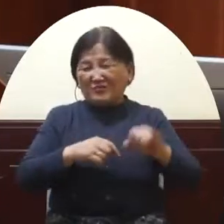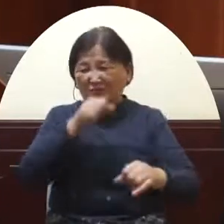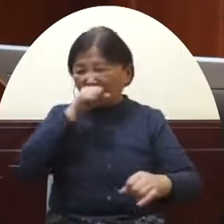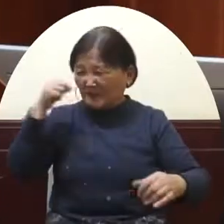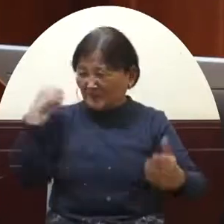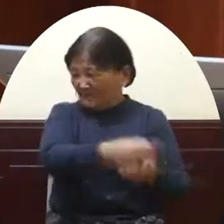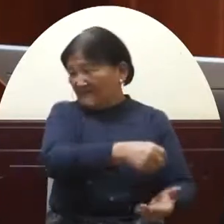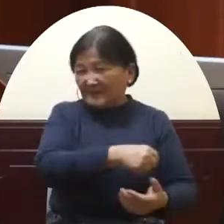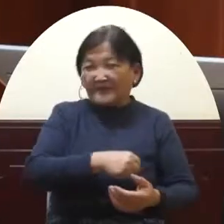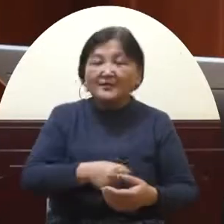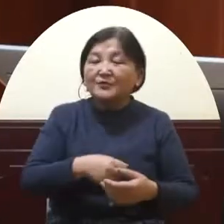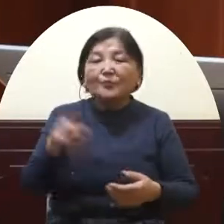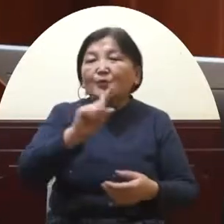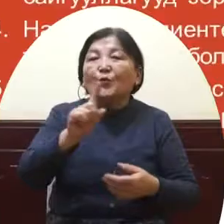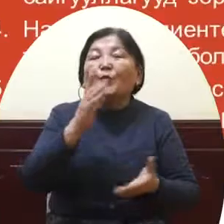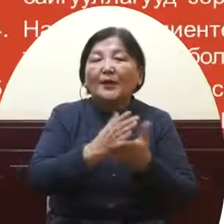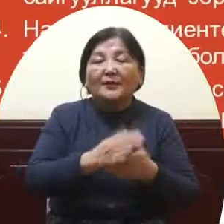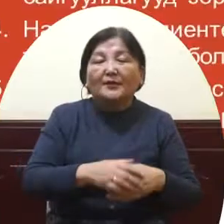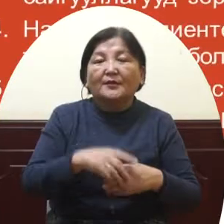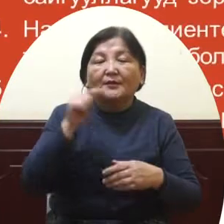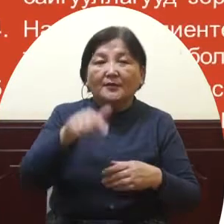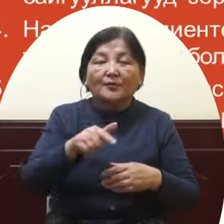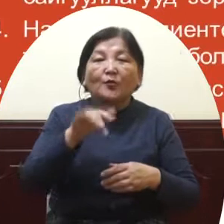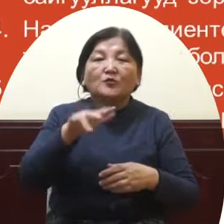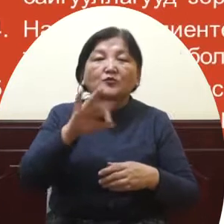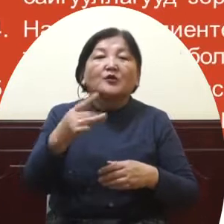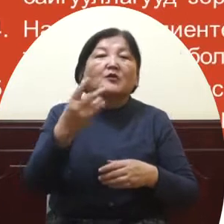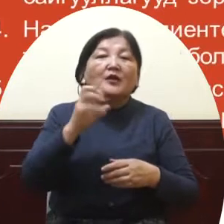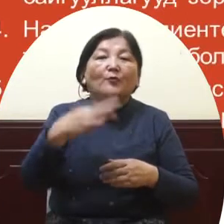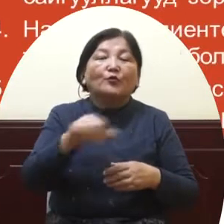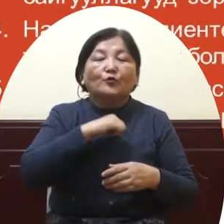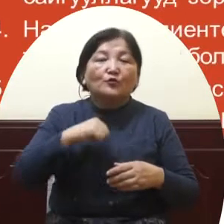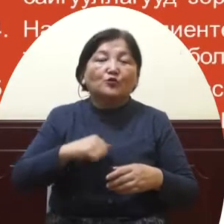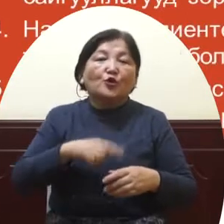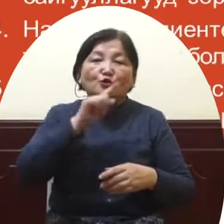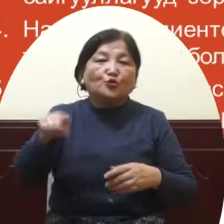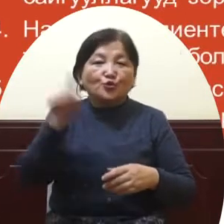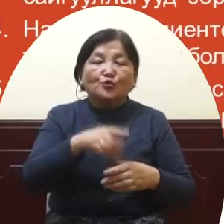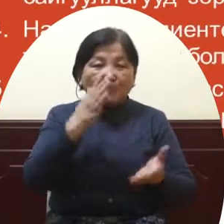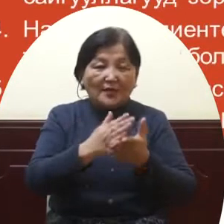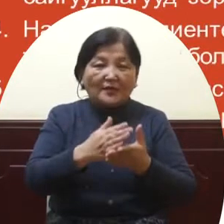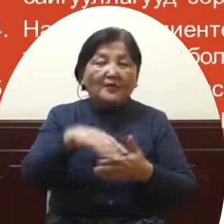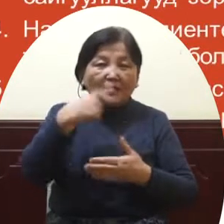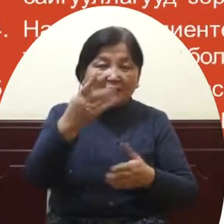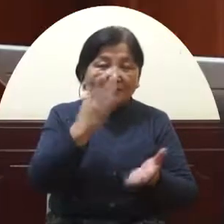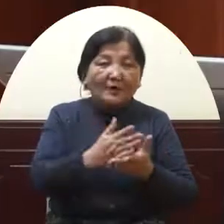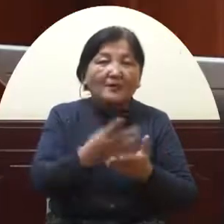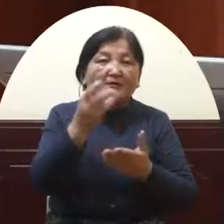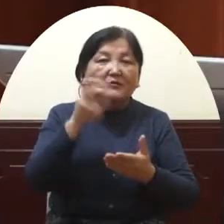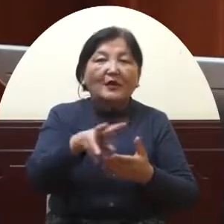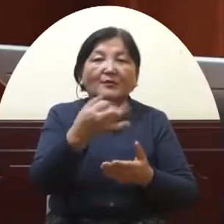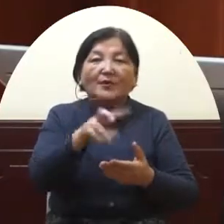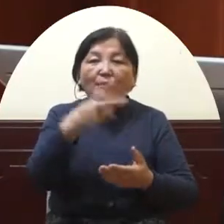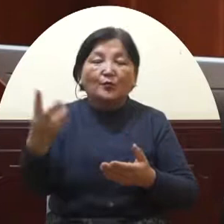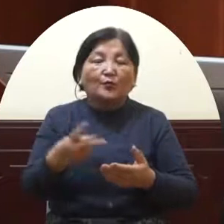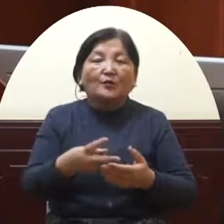За Монголын сонгогчдын эрхийг улс төрийн намууд хэвлэмдлийн байгууллагууд зөрчиж байна гэдгийг бол би түрүүнд хэлсэн. Намууд илүү